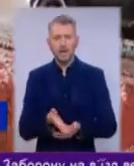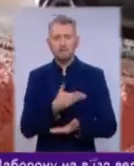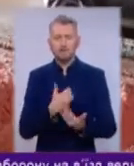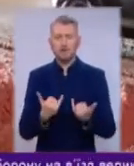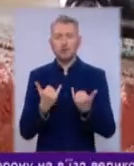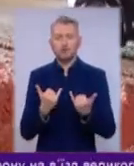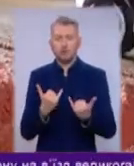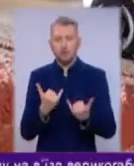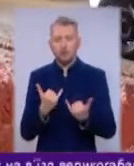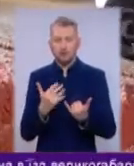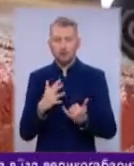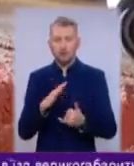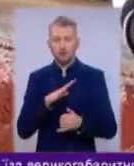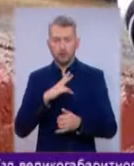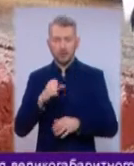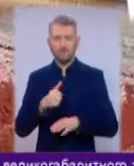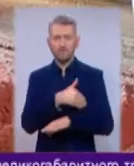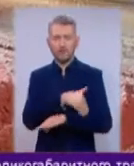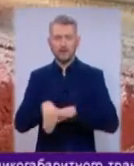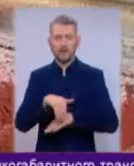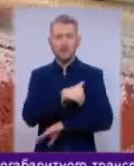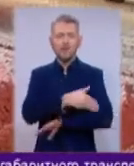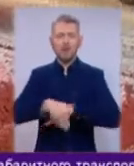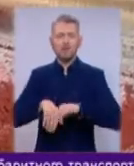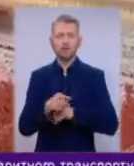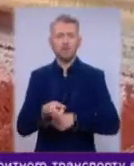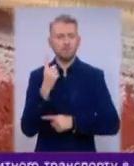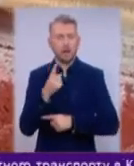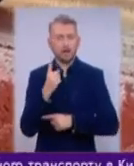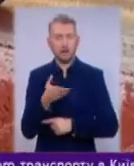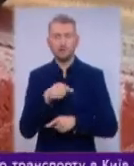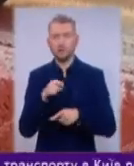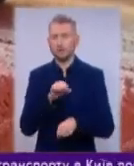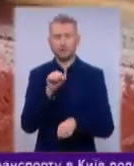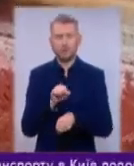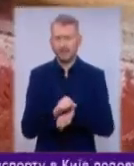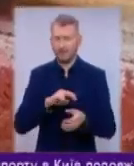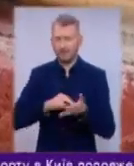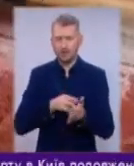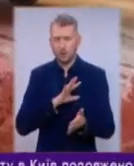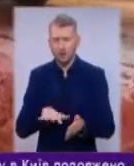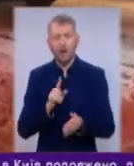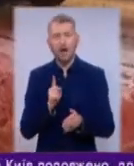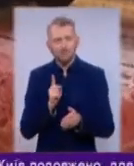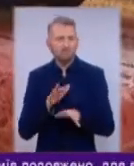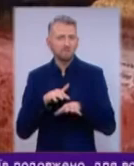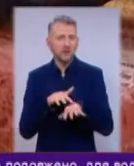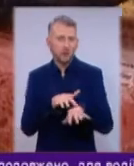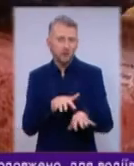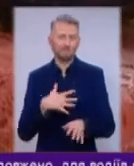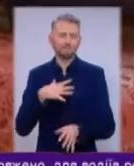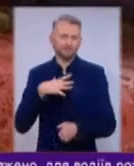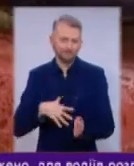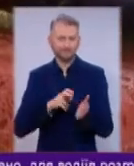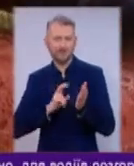з Набережно-Рибальської вулиці, в принципі, ми тут зупинилися, не планували, але через затори вийшли у прямий